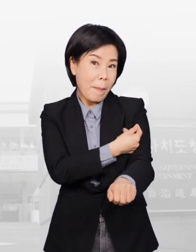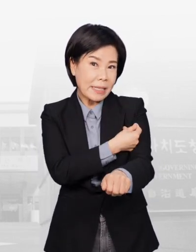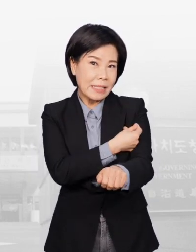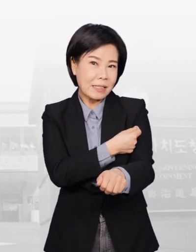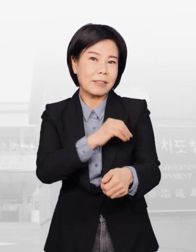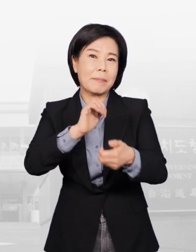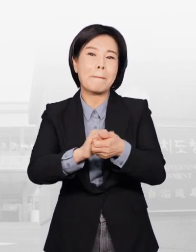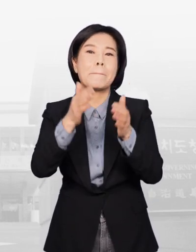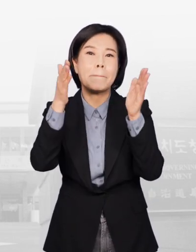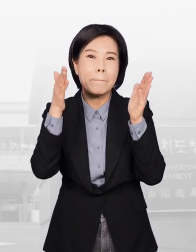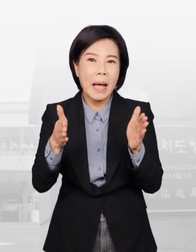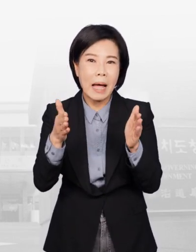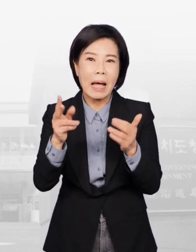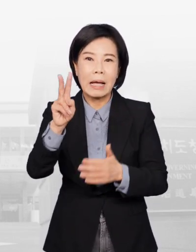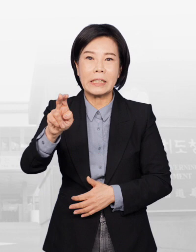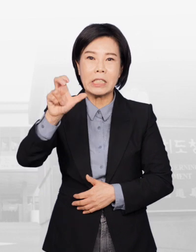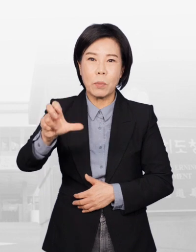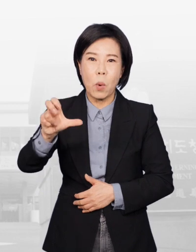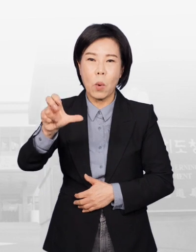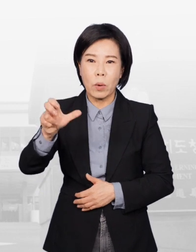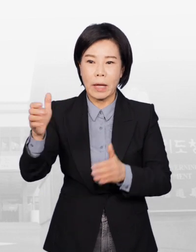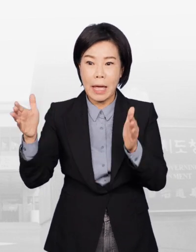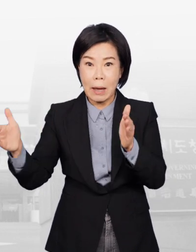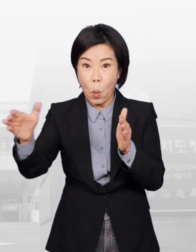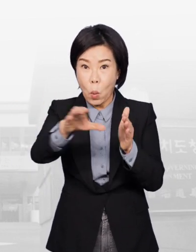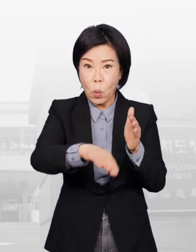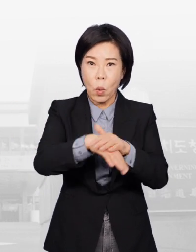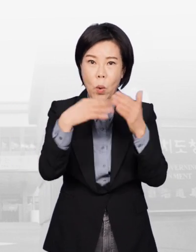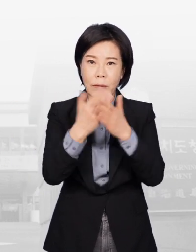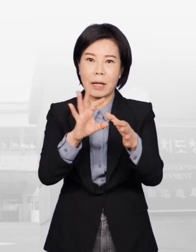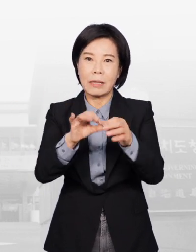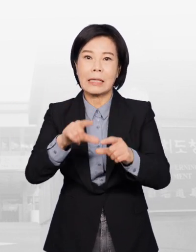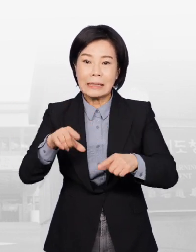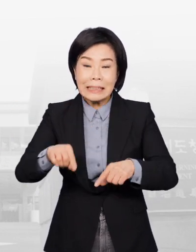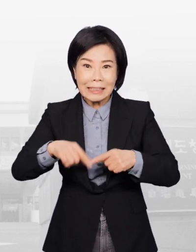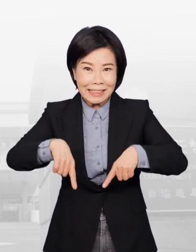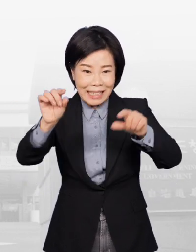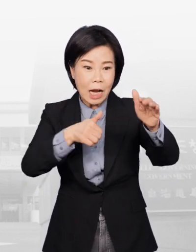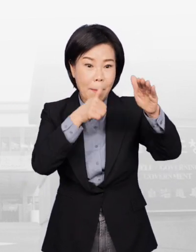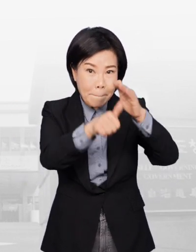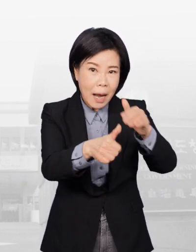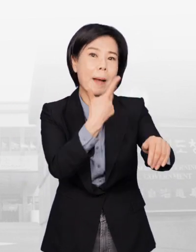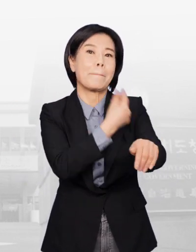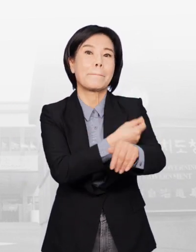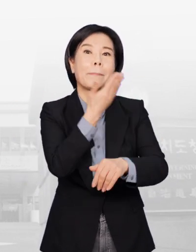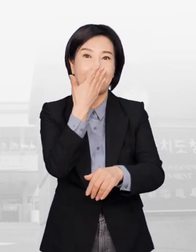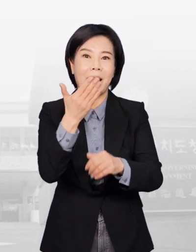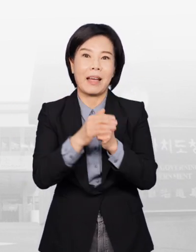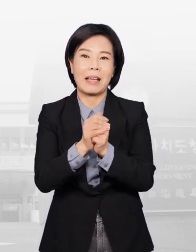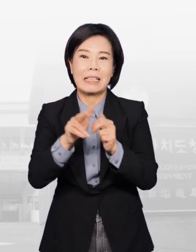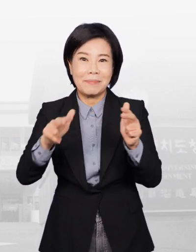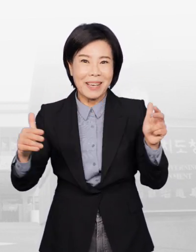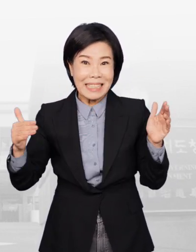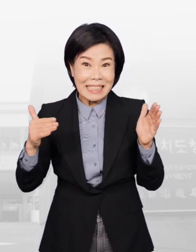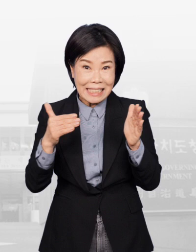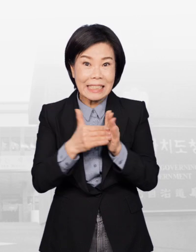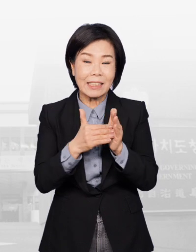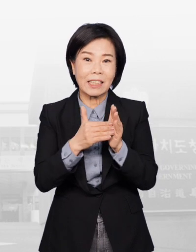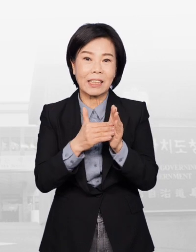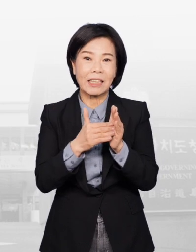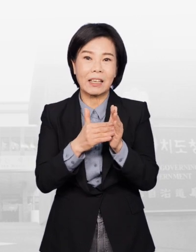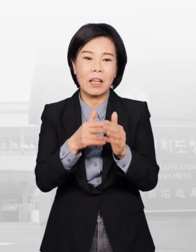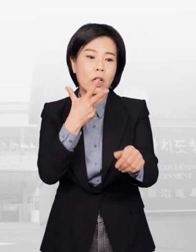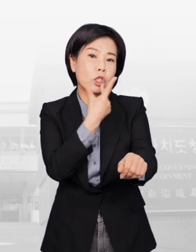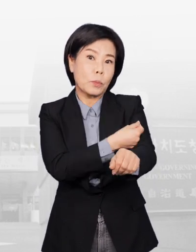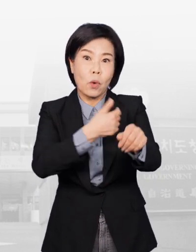백신은 한시적으로 도내 25개 당일 접종 의료기관을 통하여 당일 방문 접종이 가능합니다.